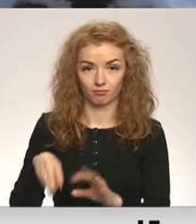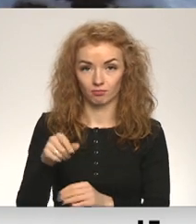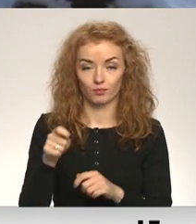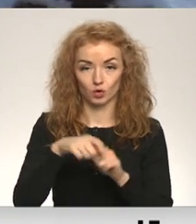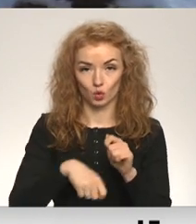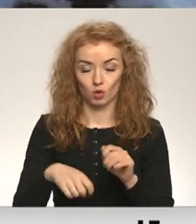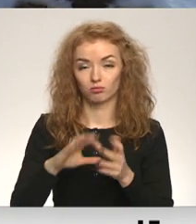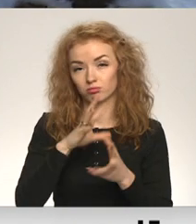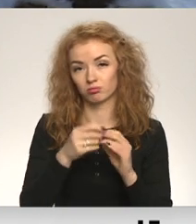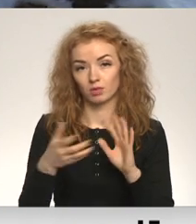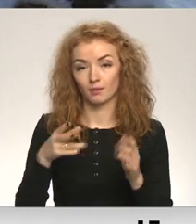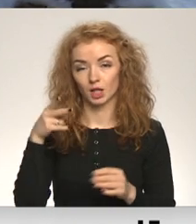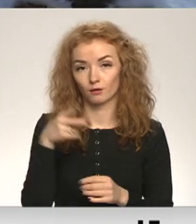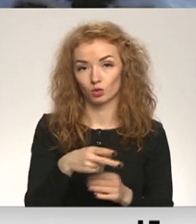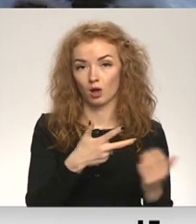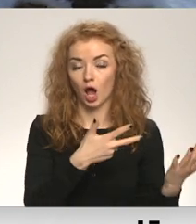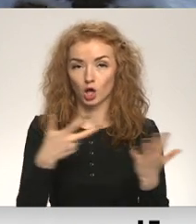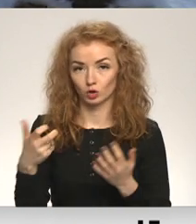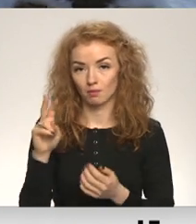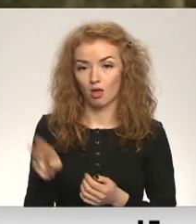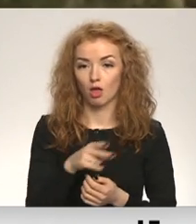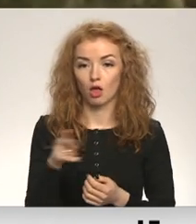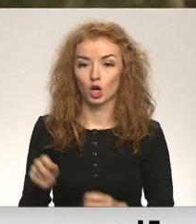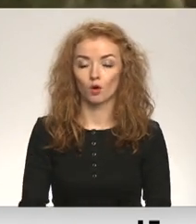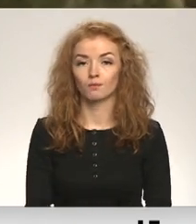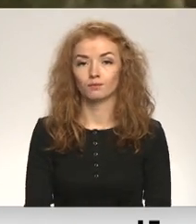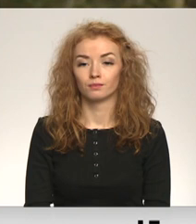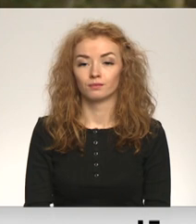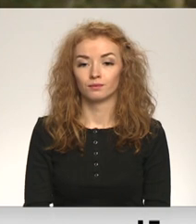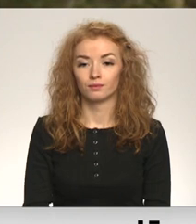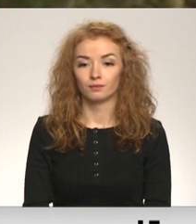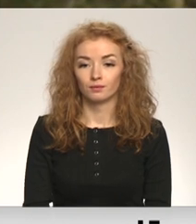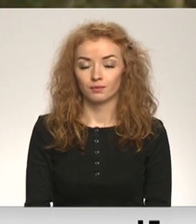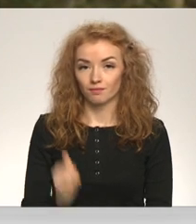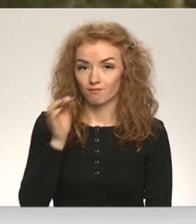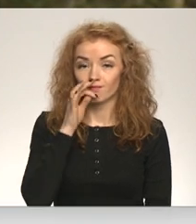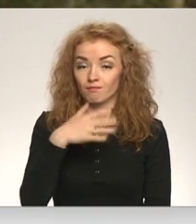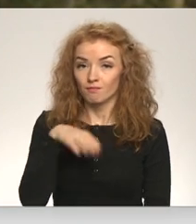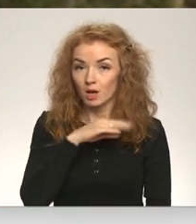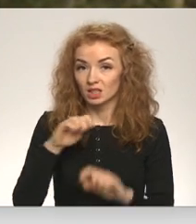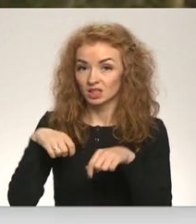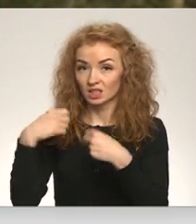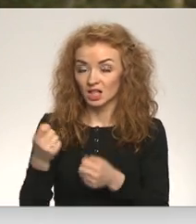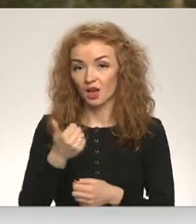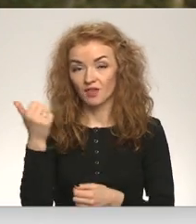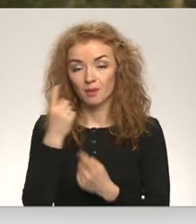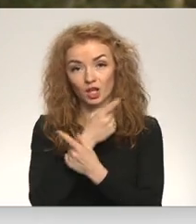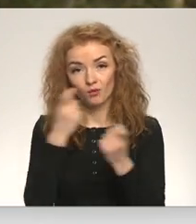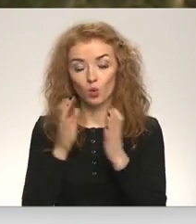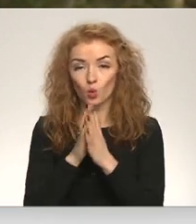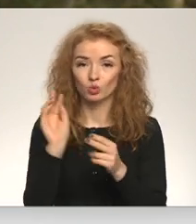sodu, kas varētu būt līdz 2800 eiro. Mēs viņiem, teiksim, sniedzām informāciju, lai viņi iesniedz mums labo